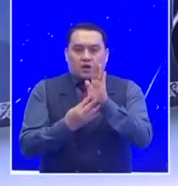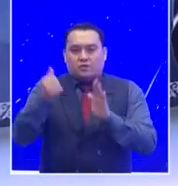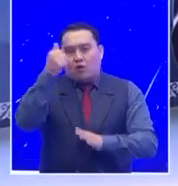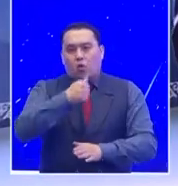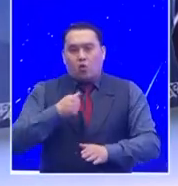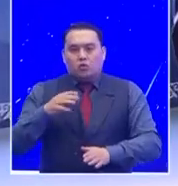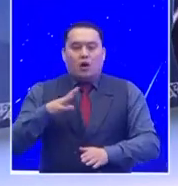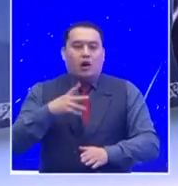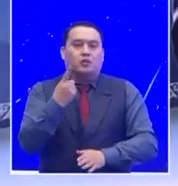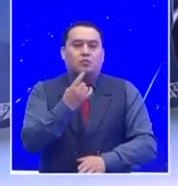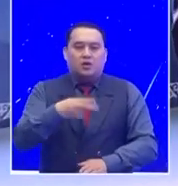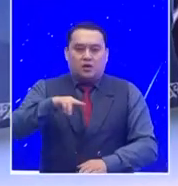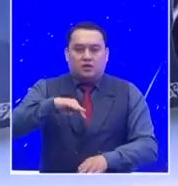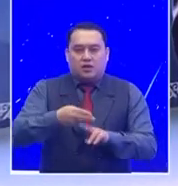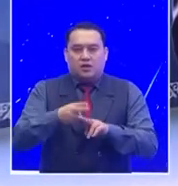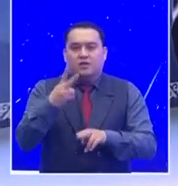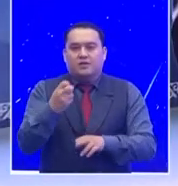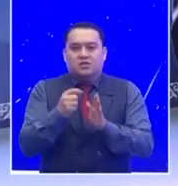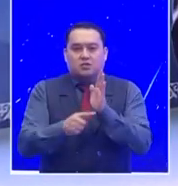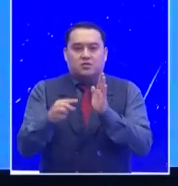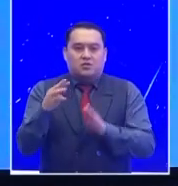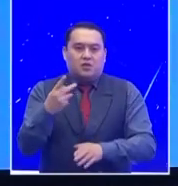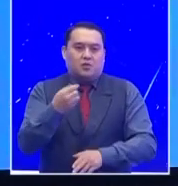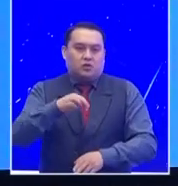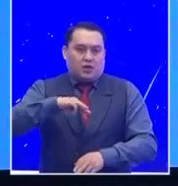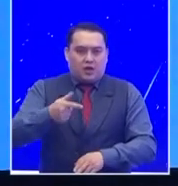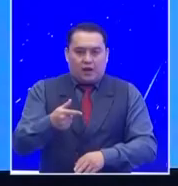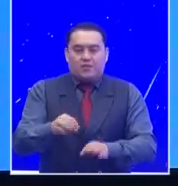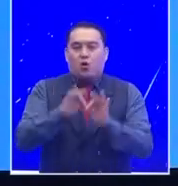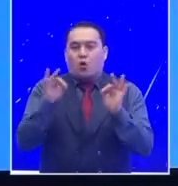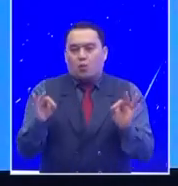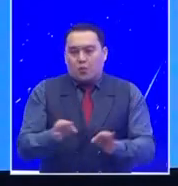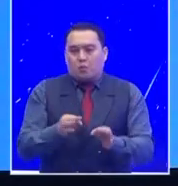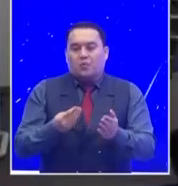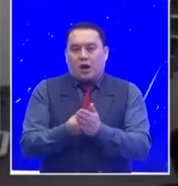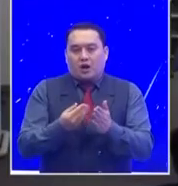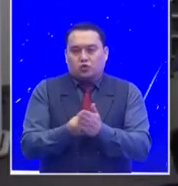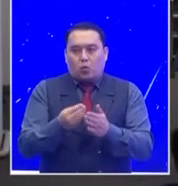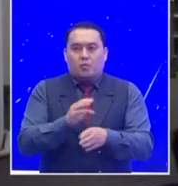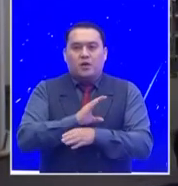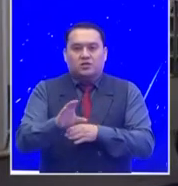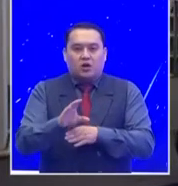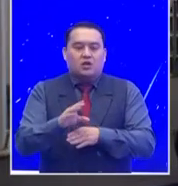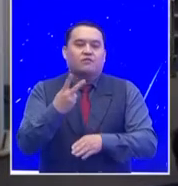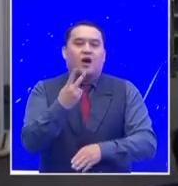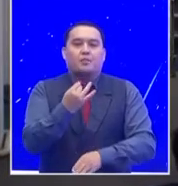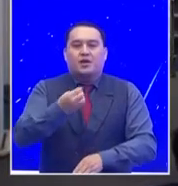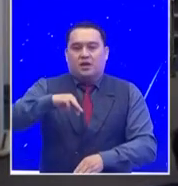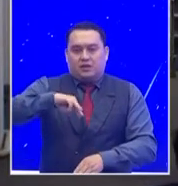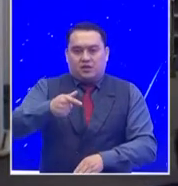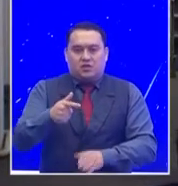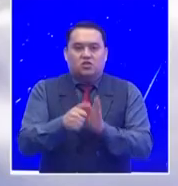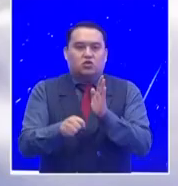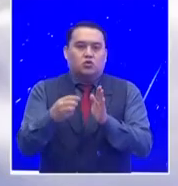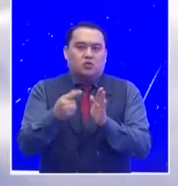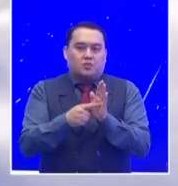года составил 1 миллиард 273 миллиона тенге. Объем производства промышленной продукции составил 2 миллиарда